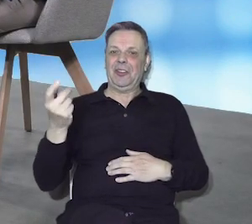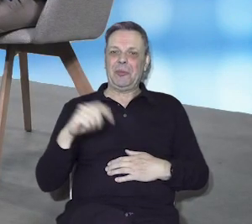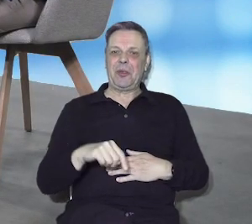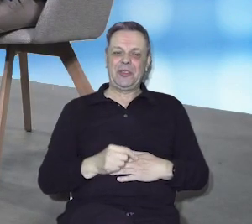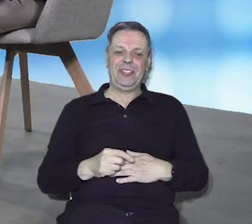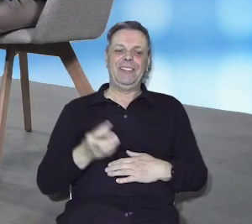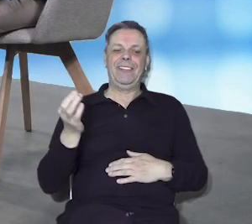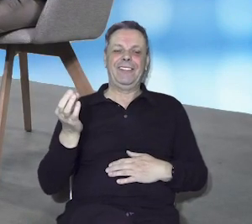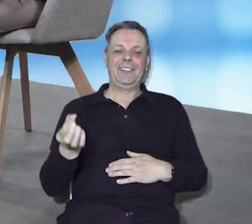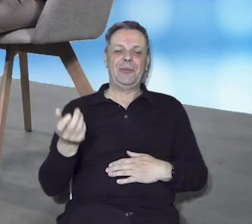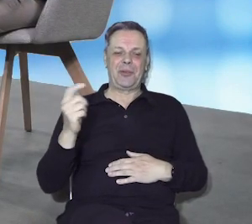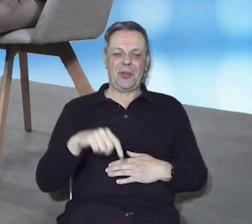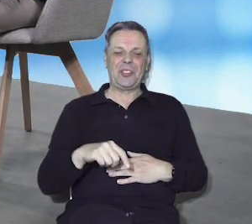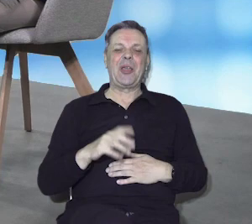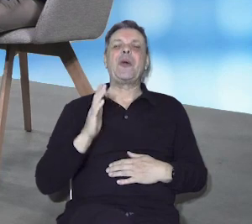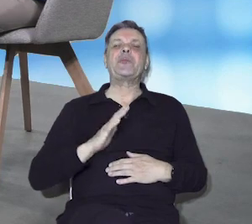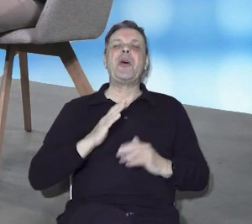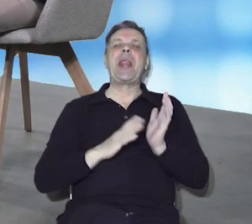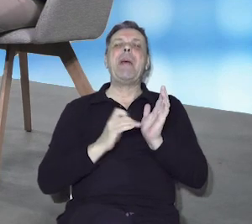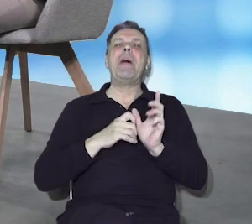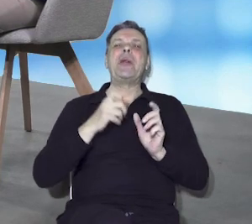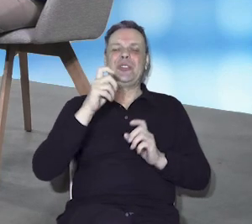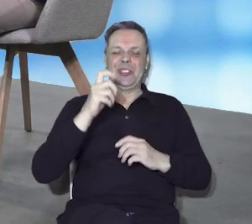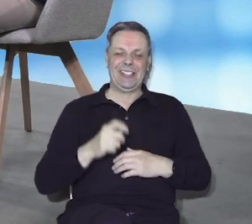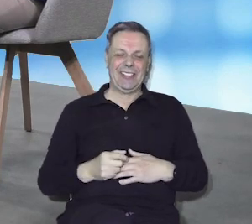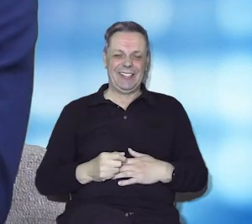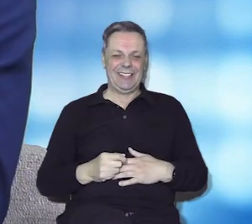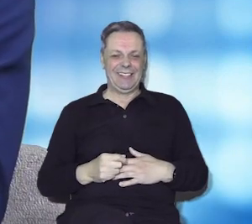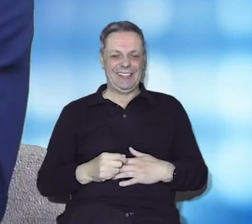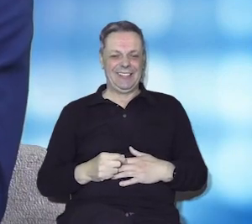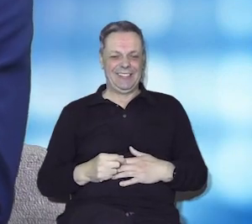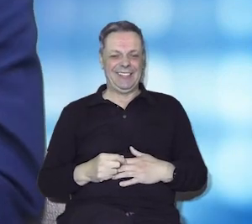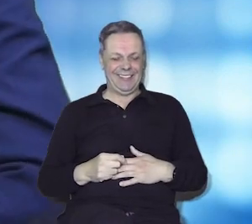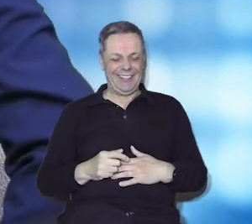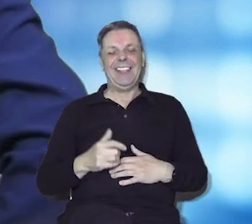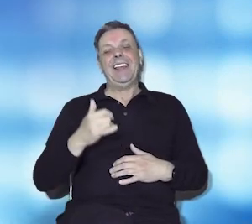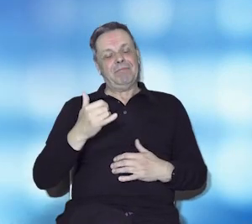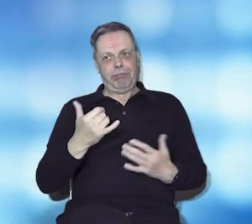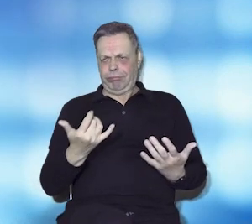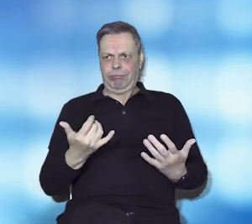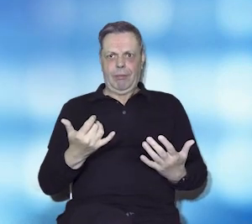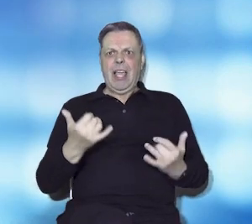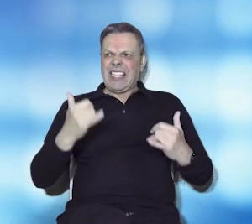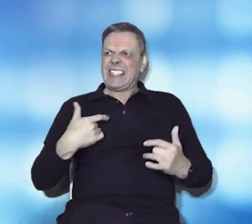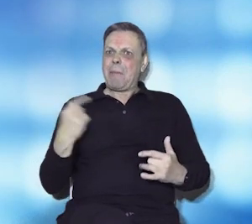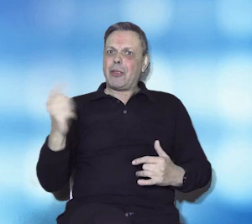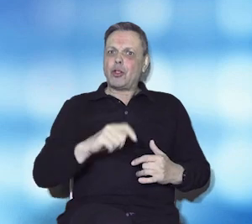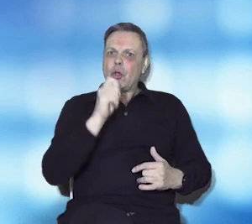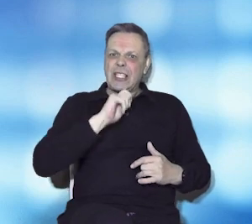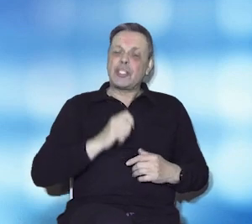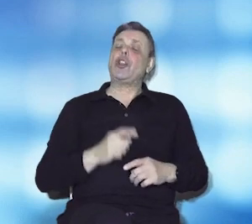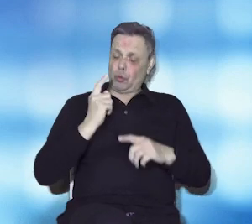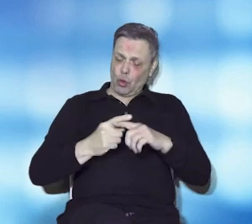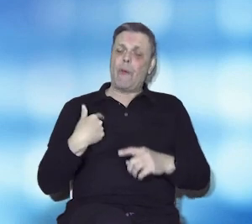Dobro došli, gospodine Marušić. Hvala lijepa. Sad sam ja došao u slastičarnicu. Tako, vi ste došli kao Green Cake slastičarnicu ovdje.